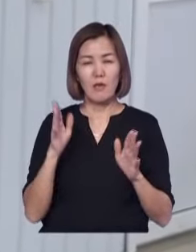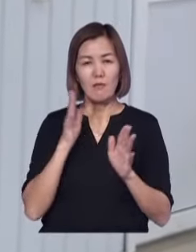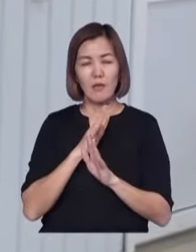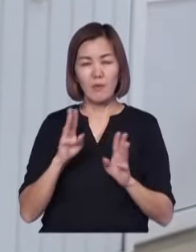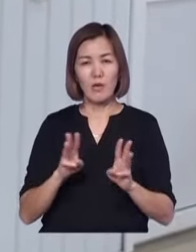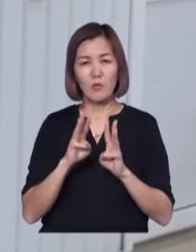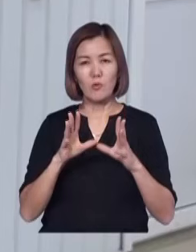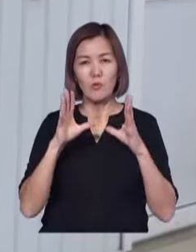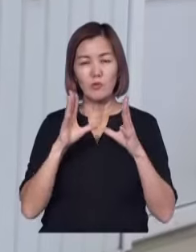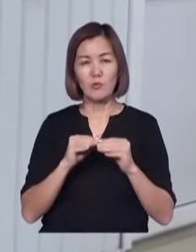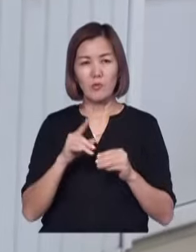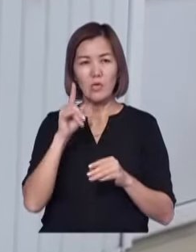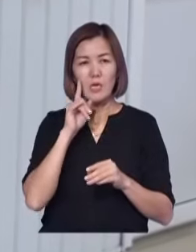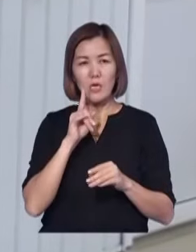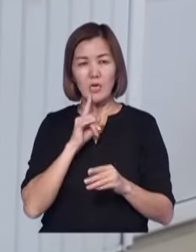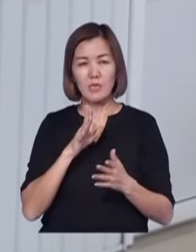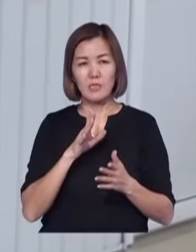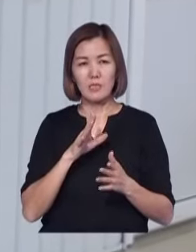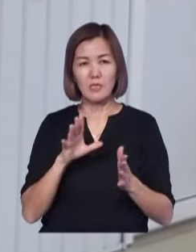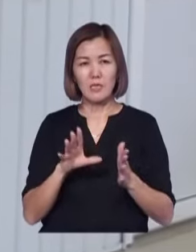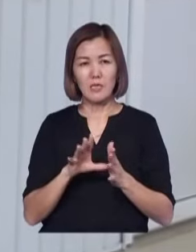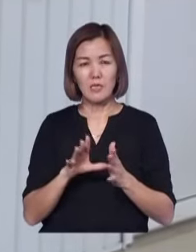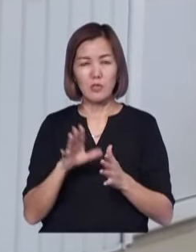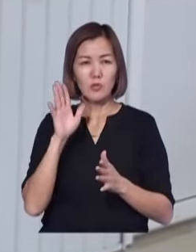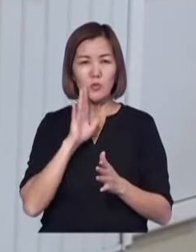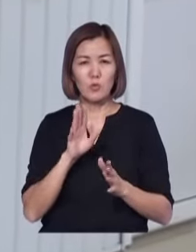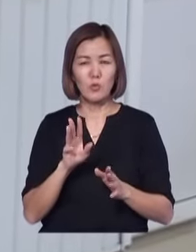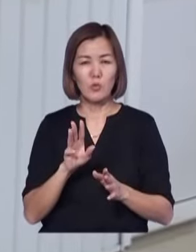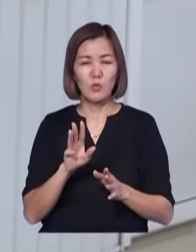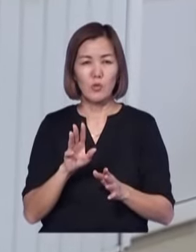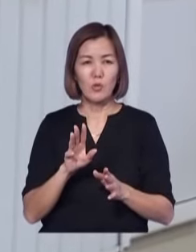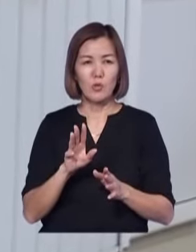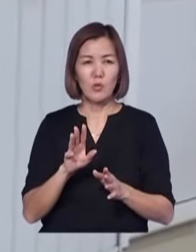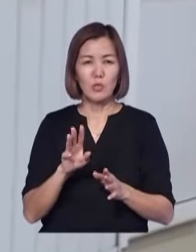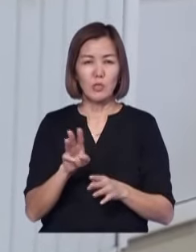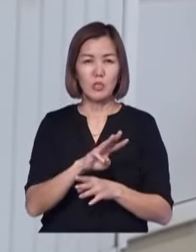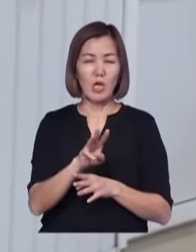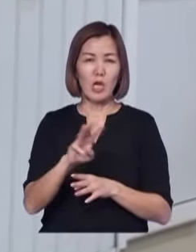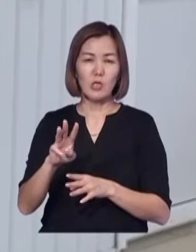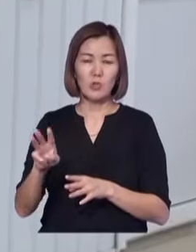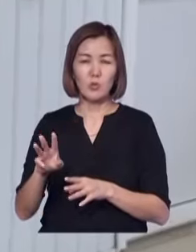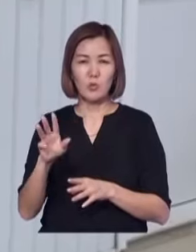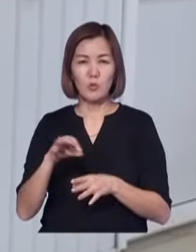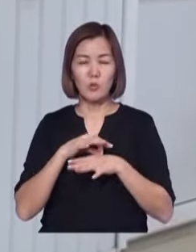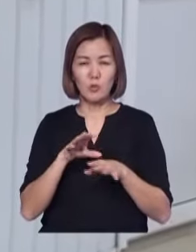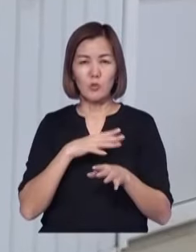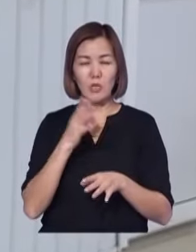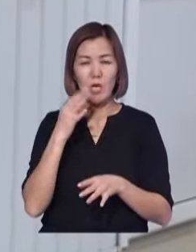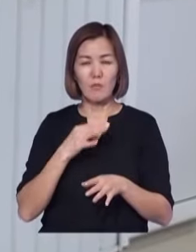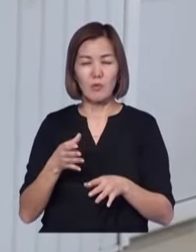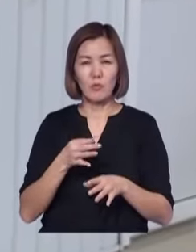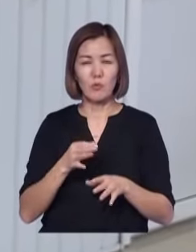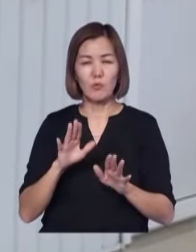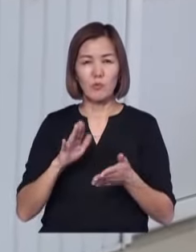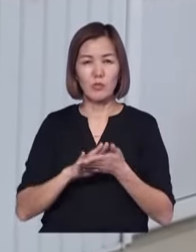өртті жою үшін қазавиақұтқару тікұшағымен су шашу жұмыстары жүргізілуде. Өртті сөндіру Алматы облысы төтенше